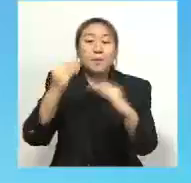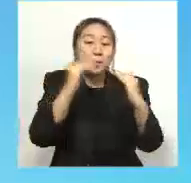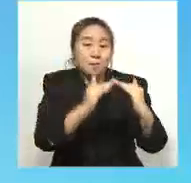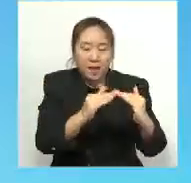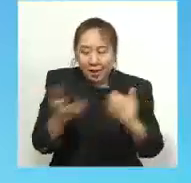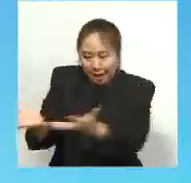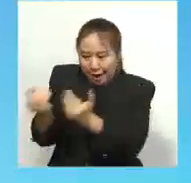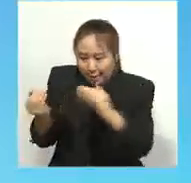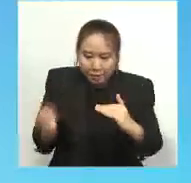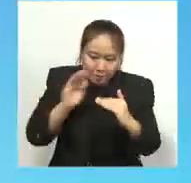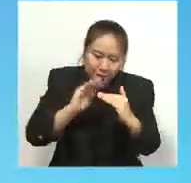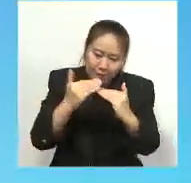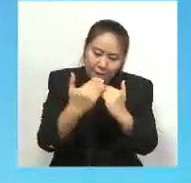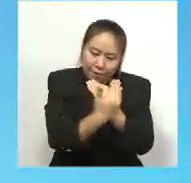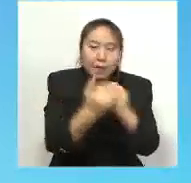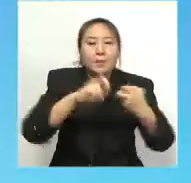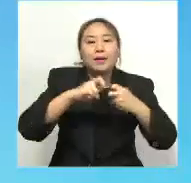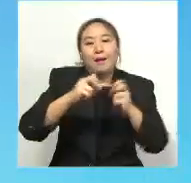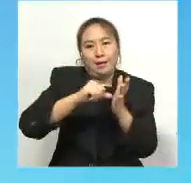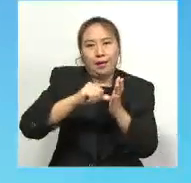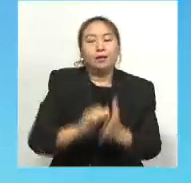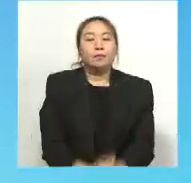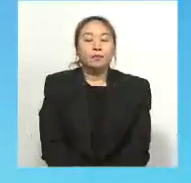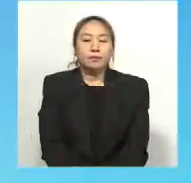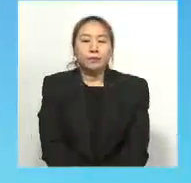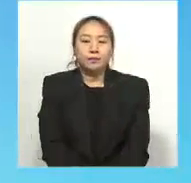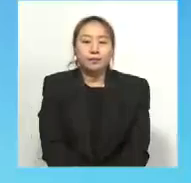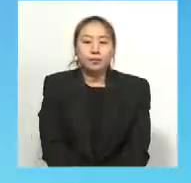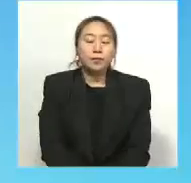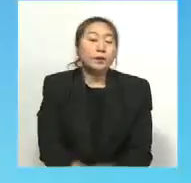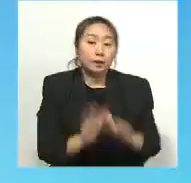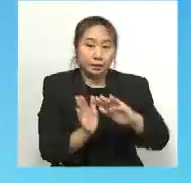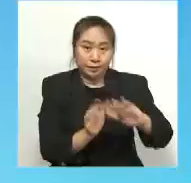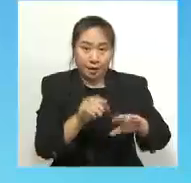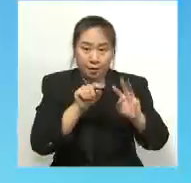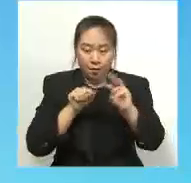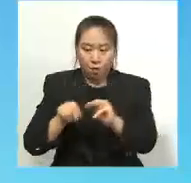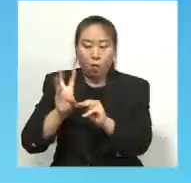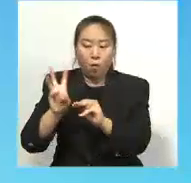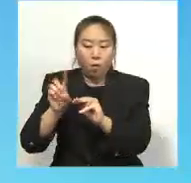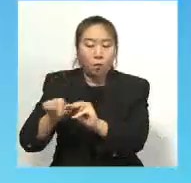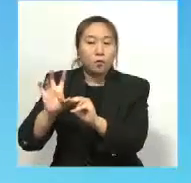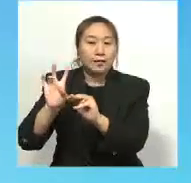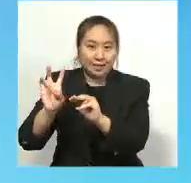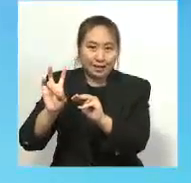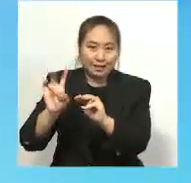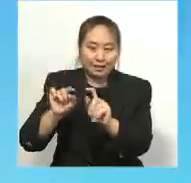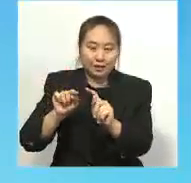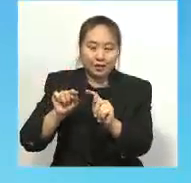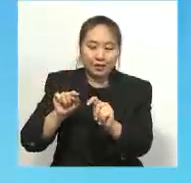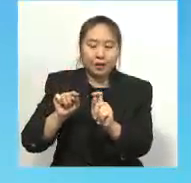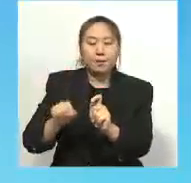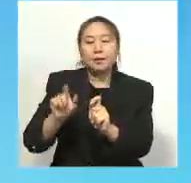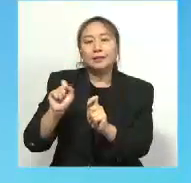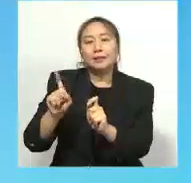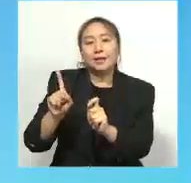แซมบ้านนะคะเพื่อเป็นการแก้ไขปัญหาในเบื้องต้นค่ะอีก2หมู่บ้านนะคะก็คือหมู่ที่6แล้วก็หมู่ที่7ที่ตำบลลำสินอำเ